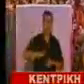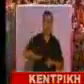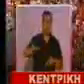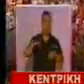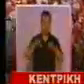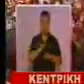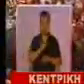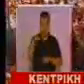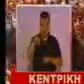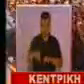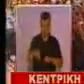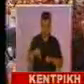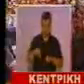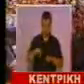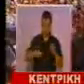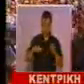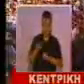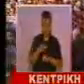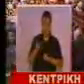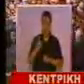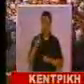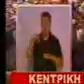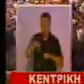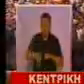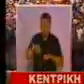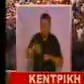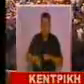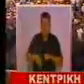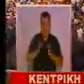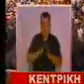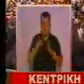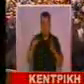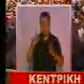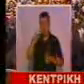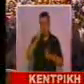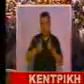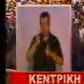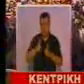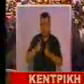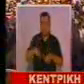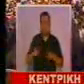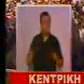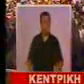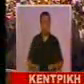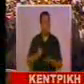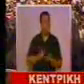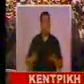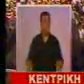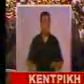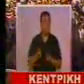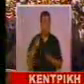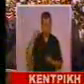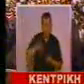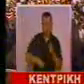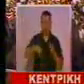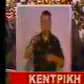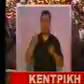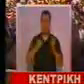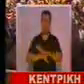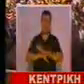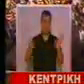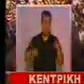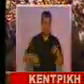εξουσίας, αφορά και το παρόν της 18 του Ιουνίου τι πρέπει να γίνει. Την ίδια ώρα που καλεί δίθεν για